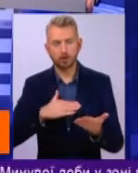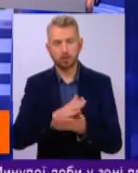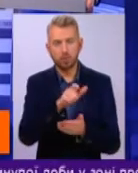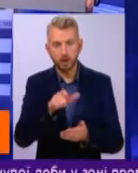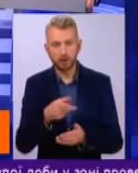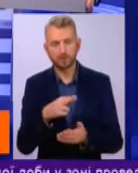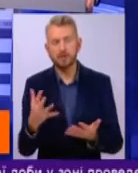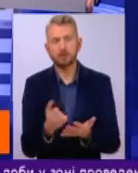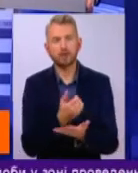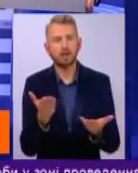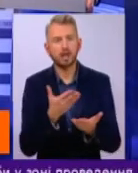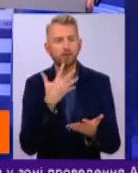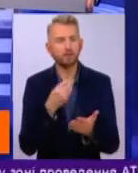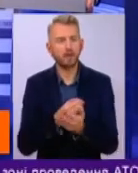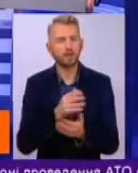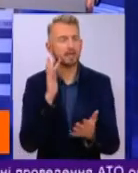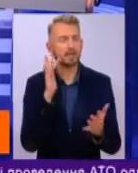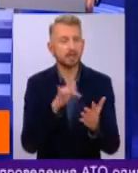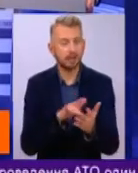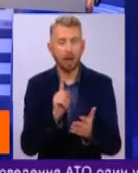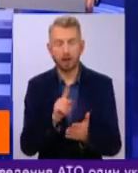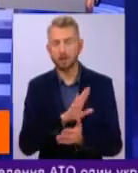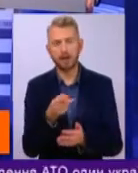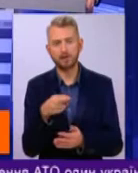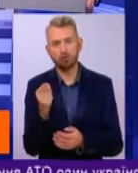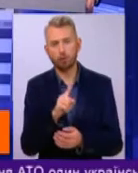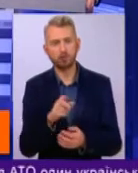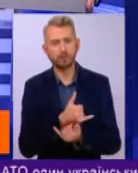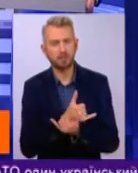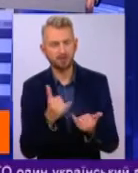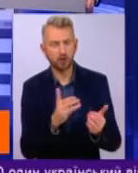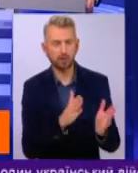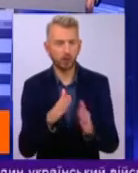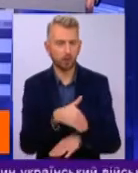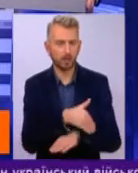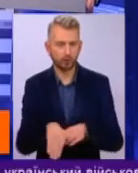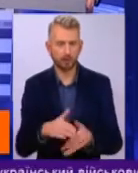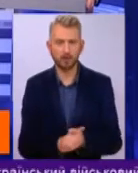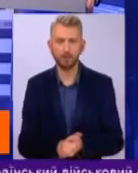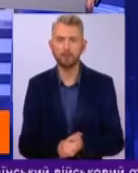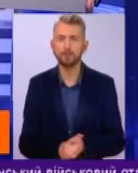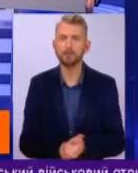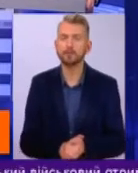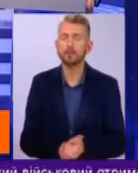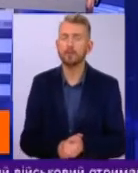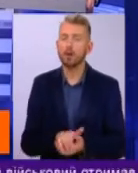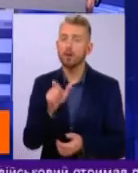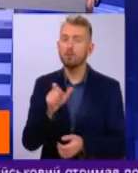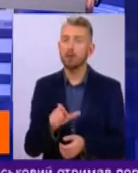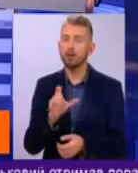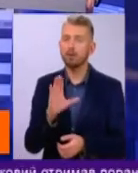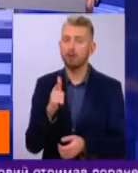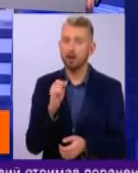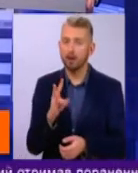для досягнення якихось своїх власних цілей, але зовсім не для того, щоб забезпечувати порядок на вулиці. Пане Євген,